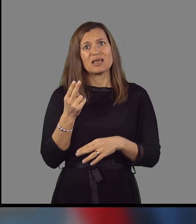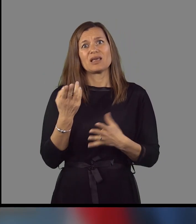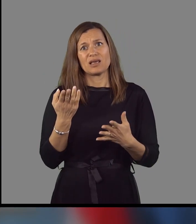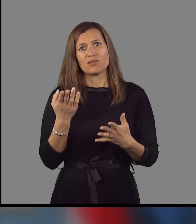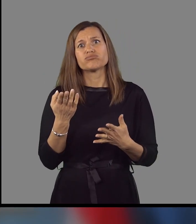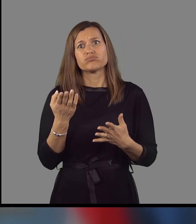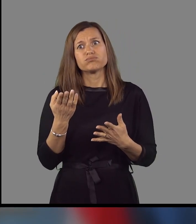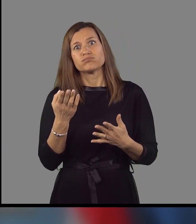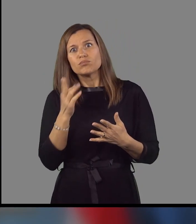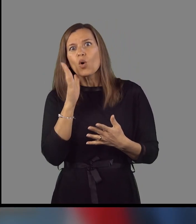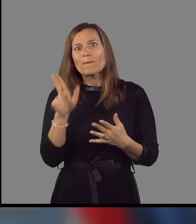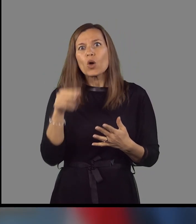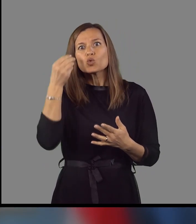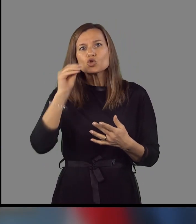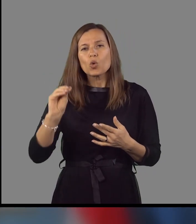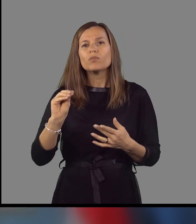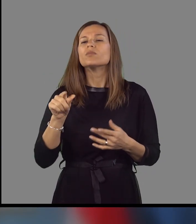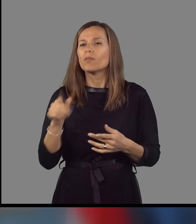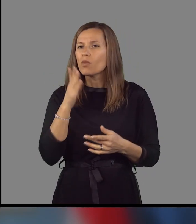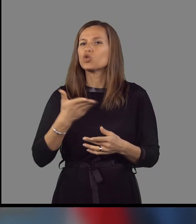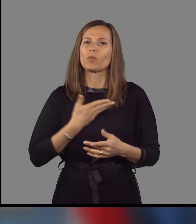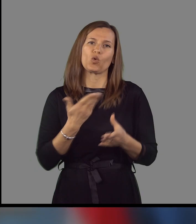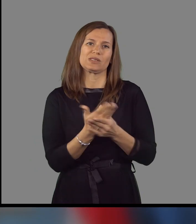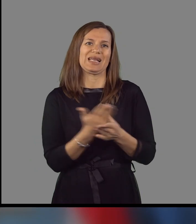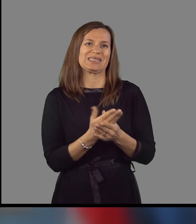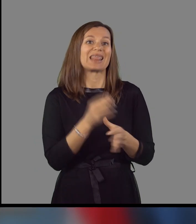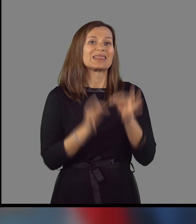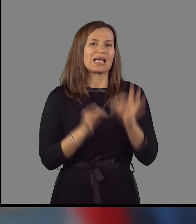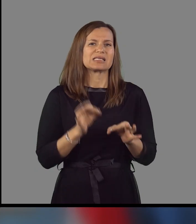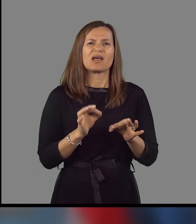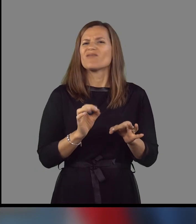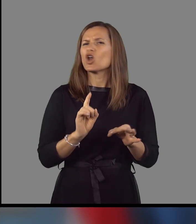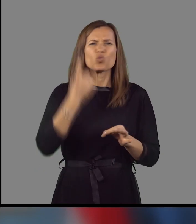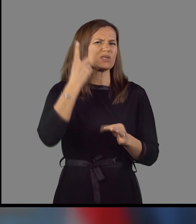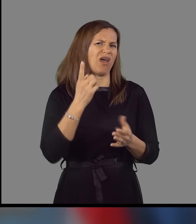kriterije oziroma bo postavljen klinični sum, dobil ustrezen test